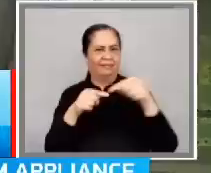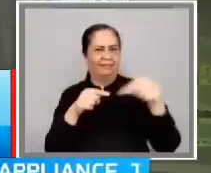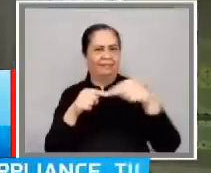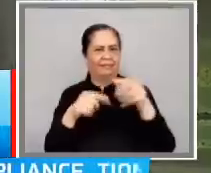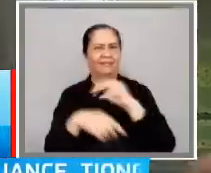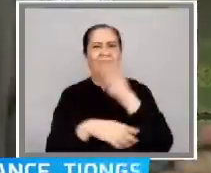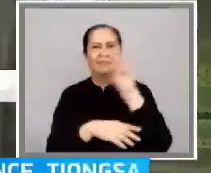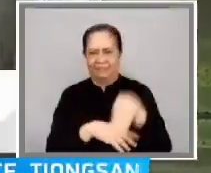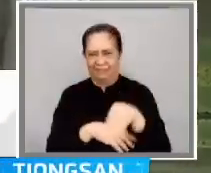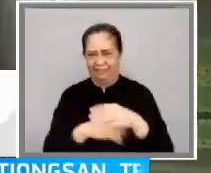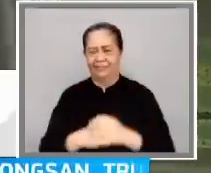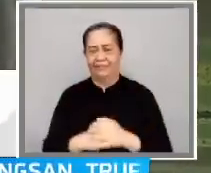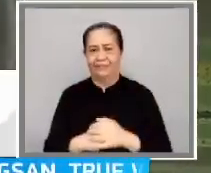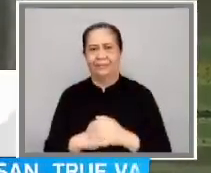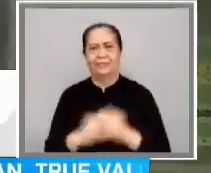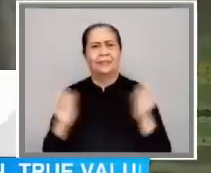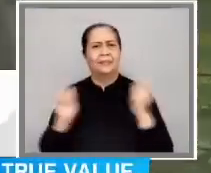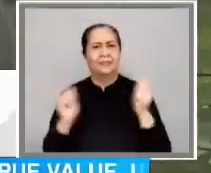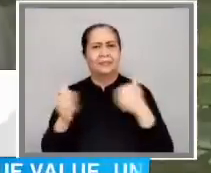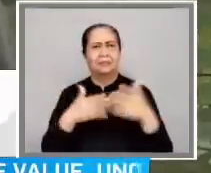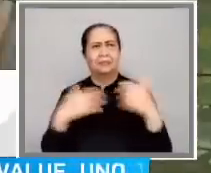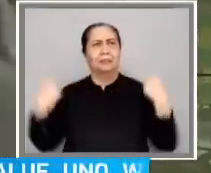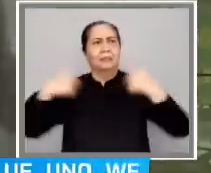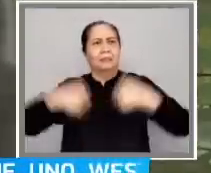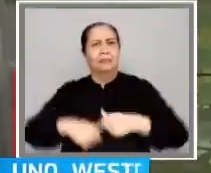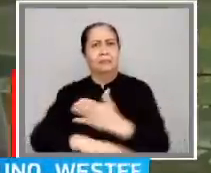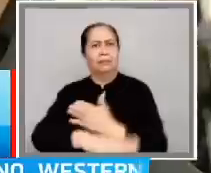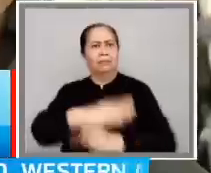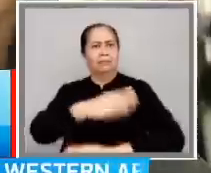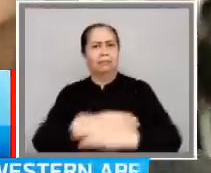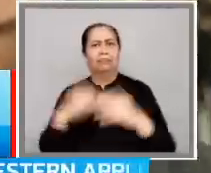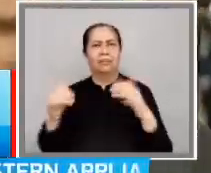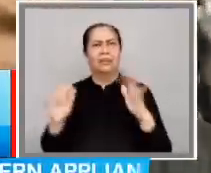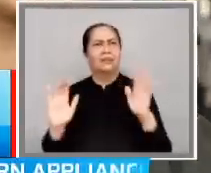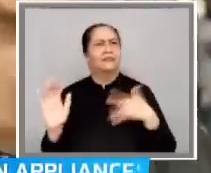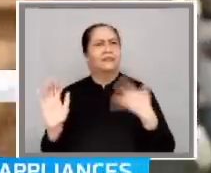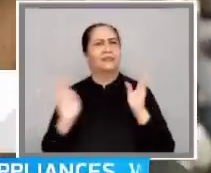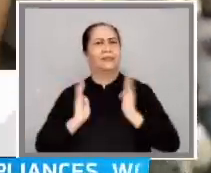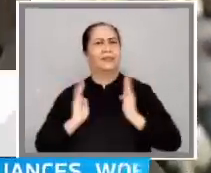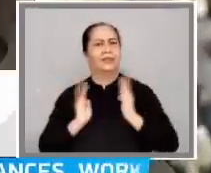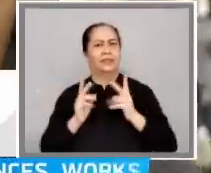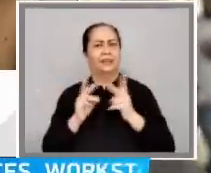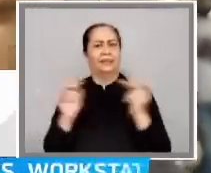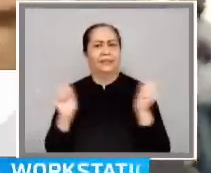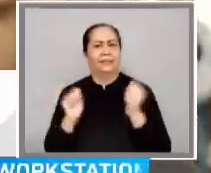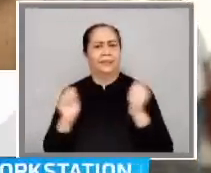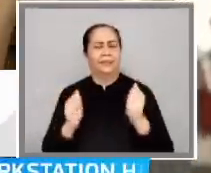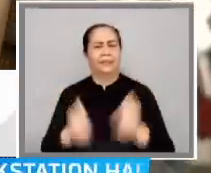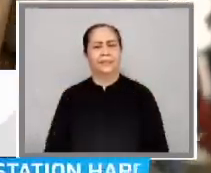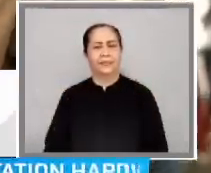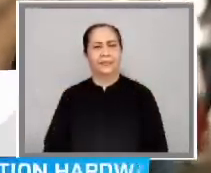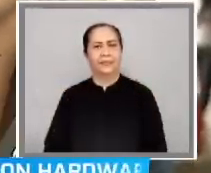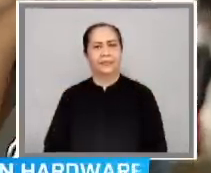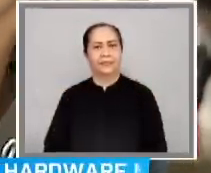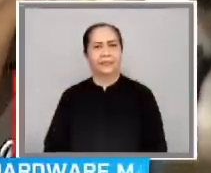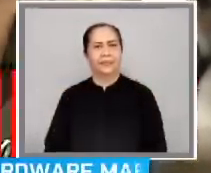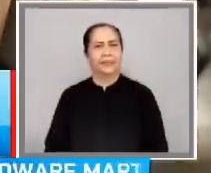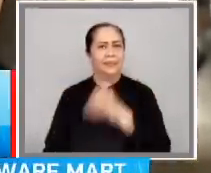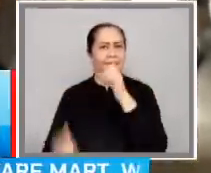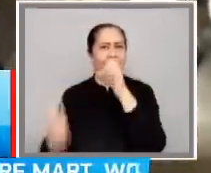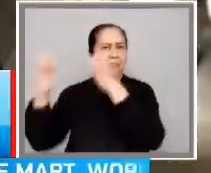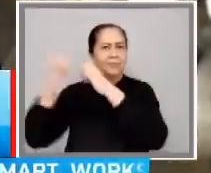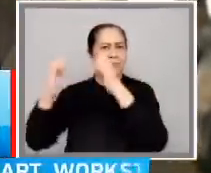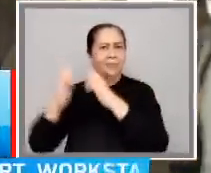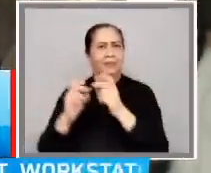Manila. Malamig kahit naka-jacket, malamig po. So parang nasa Baguio ako. Sobrang lamig po. Hindi mo maaasahan na ganito